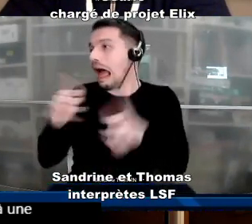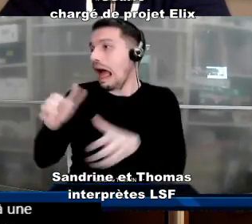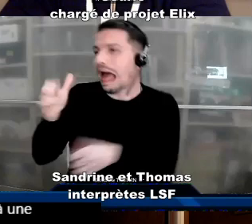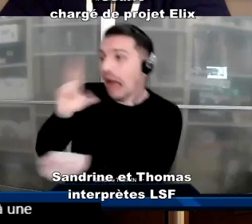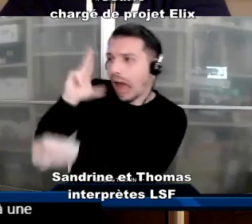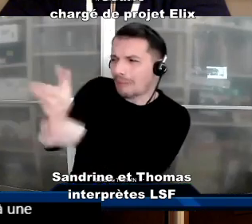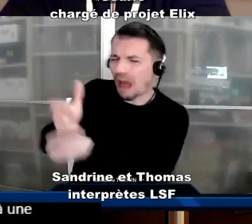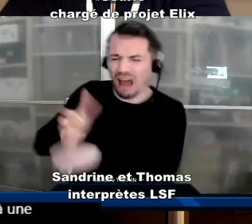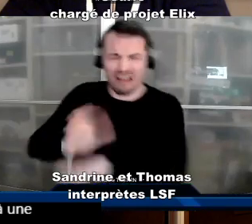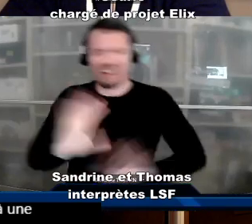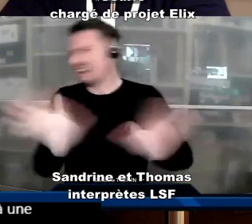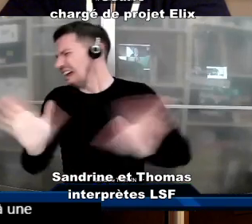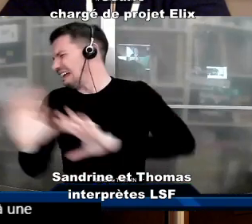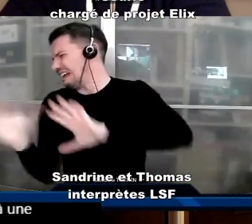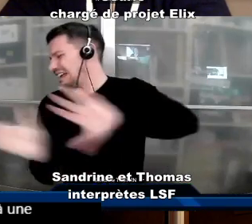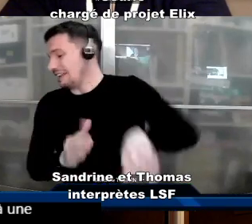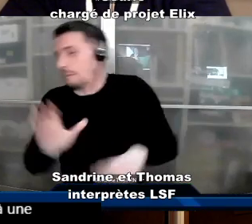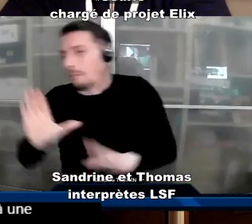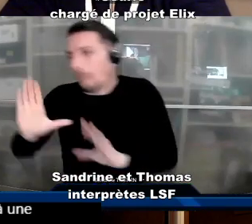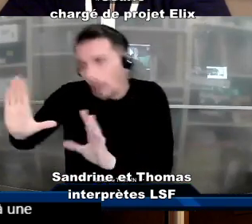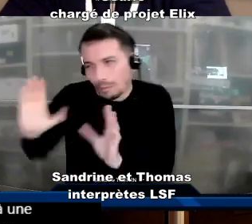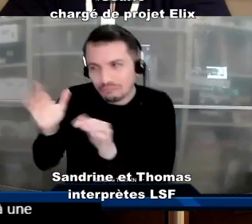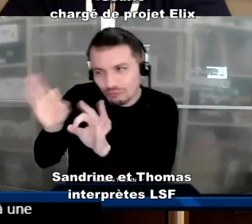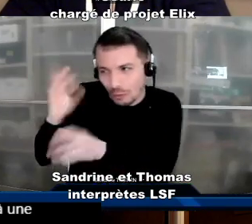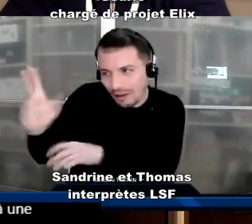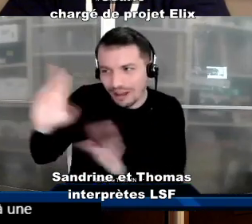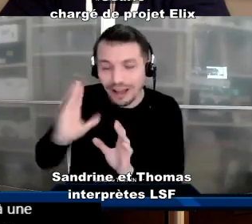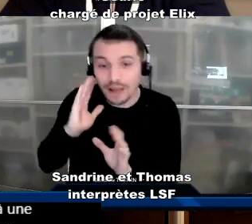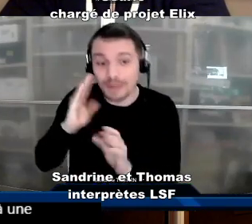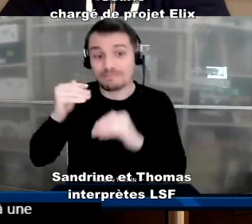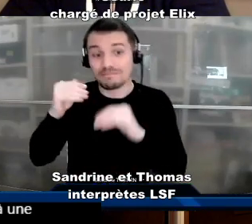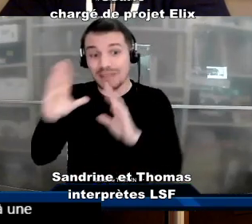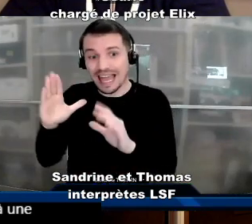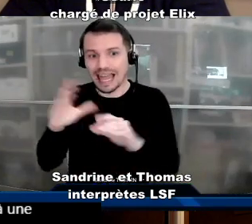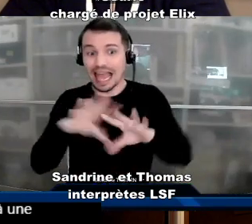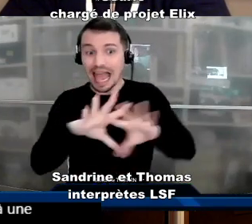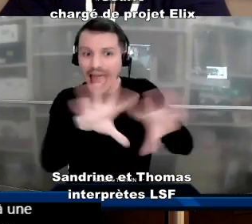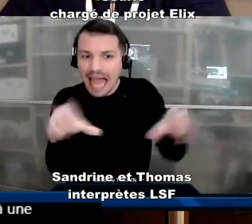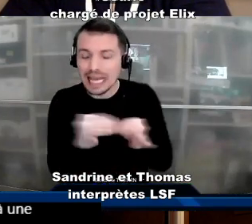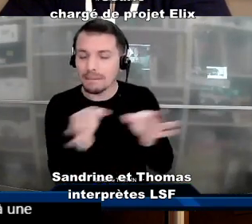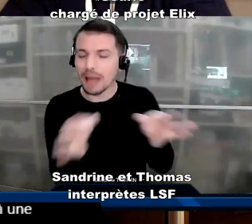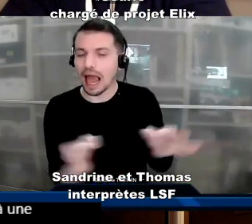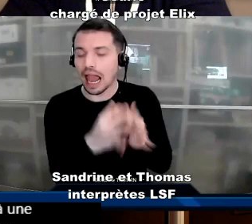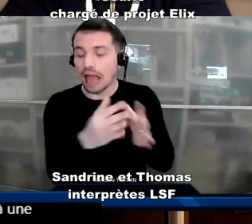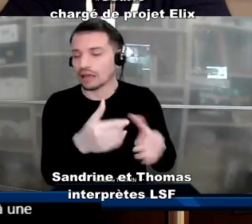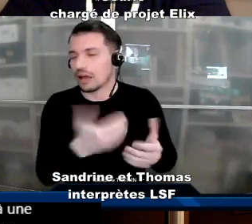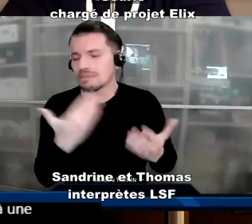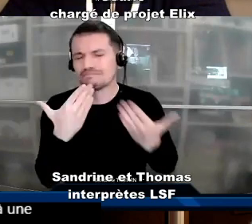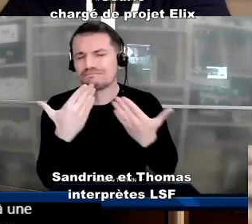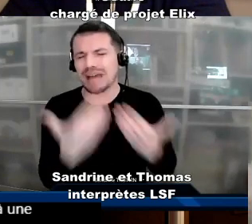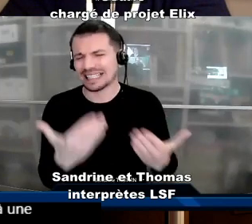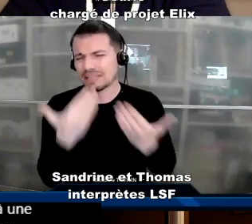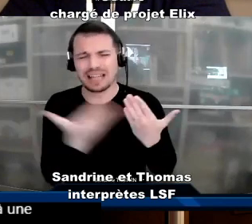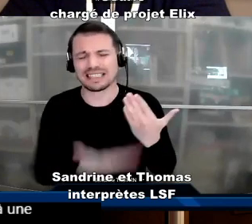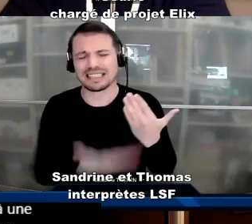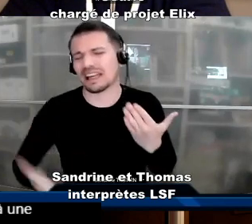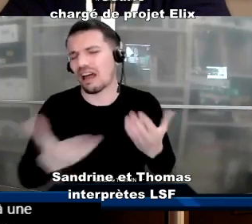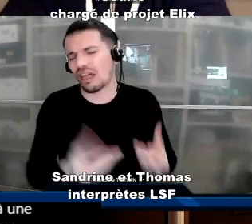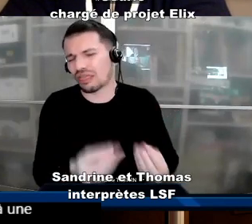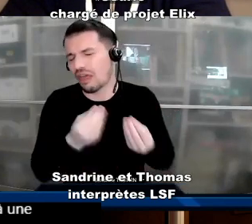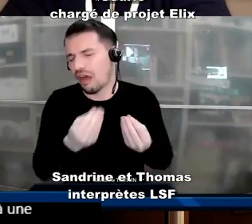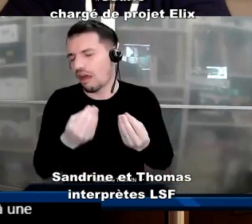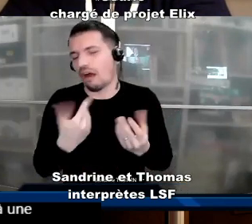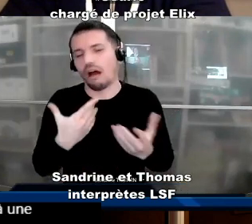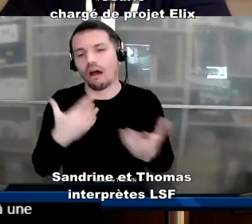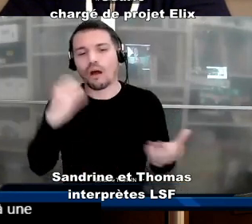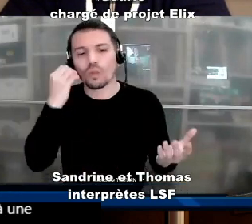Je remercierai jamais et assez l'équipe qui se cache derrière Elix, parce que ça l'a tellement aidé au quotidien, j'ai oublié un signe. » Moi-même, j'apprends la langue